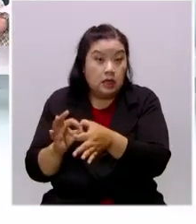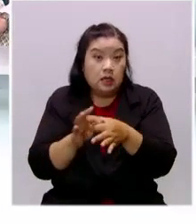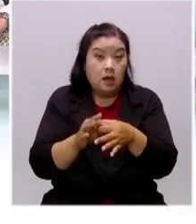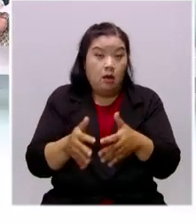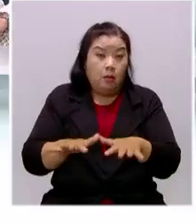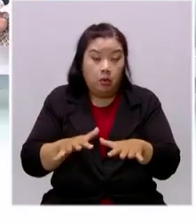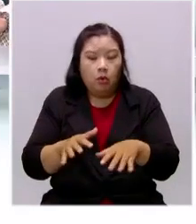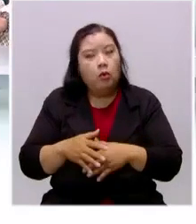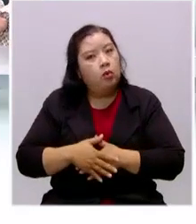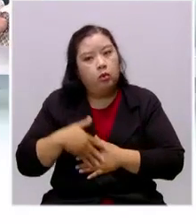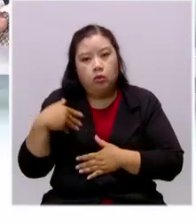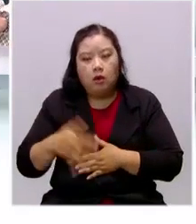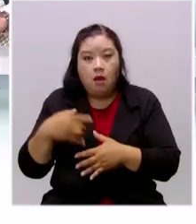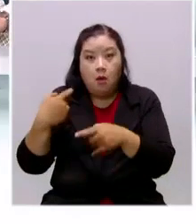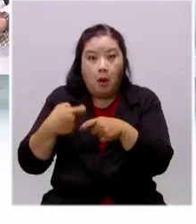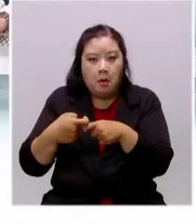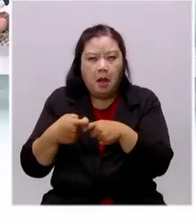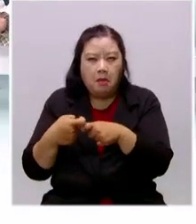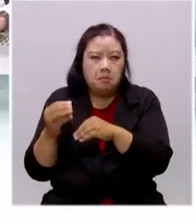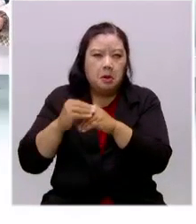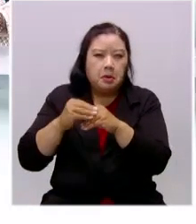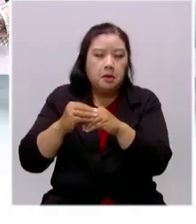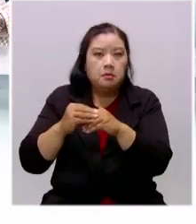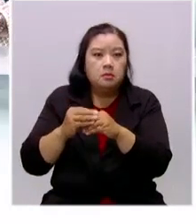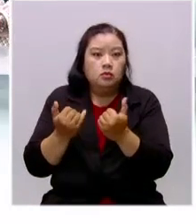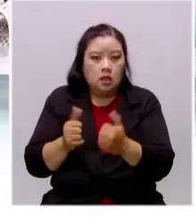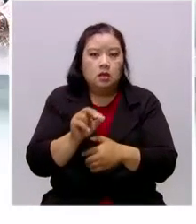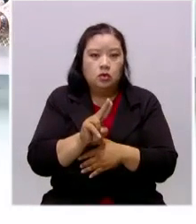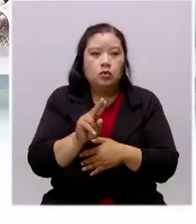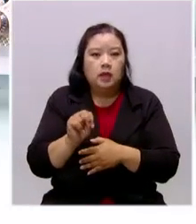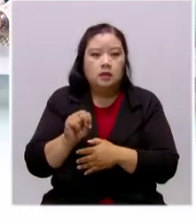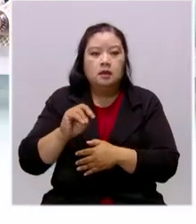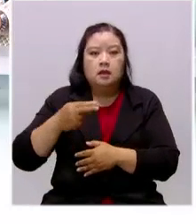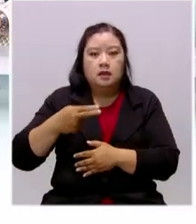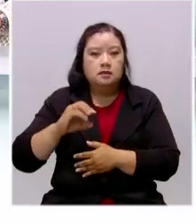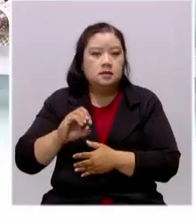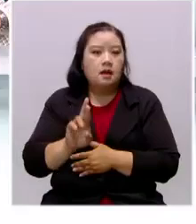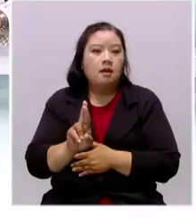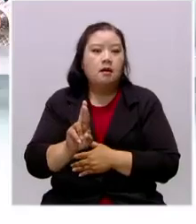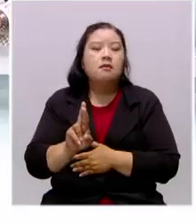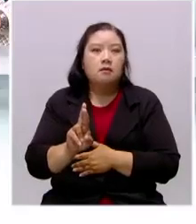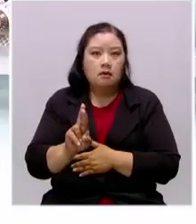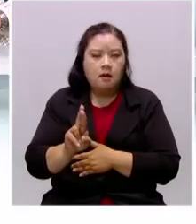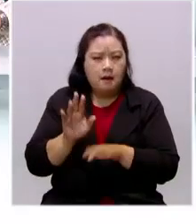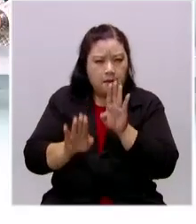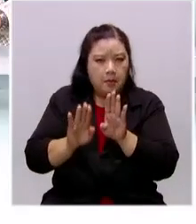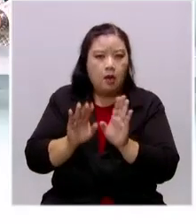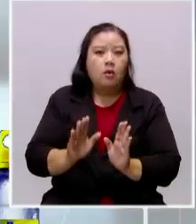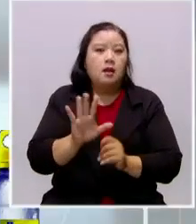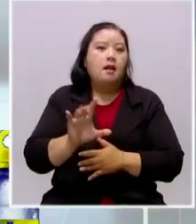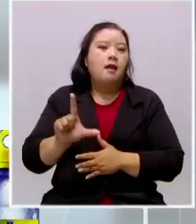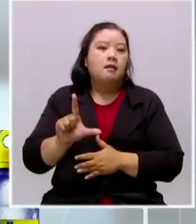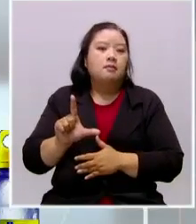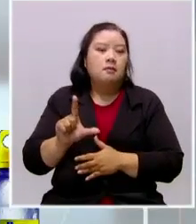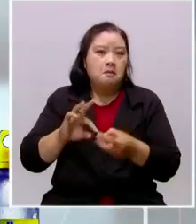ที่เกิดขึ้นครั้งนี้มันไปซ้ำเติมความเดือดร้อนของผู้คนนะครับทาง unhcrก็ได้มีการประเมินนะครับว่ามีผู้คนถึง 5ล้านคนได้